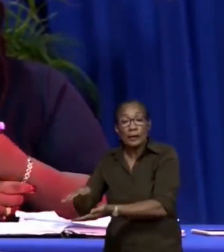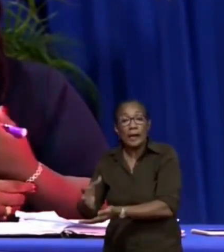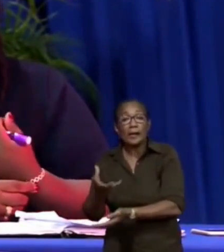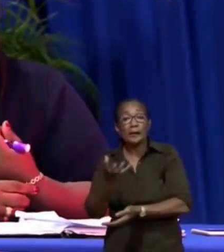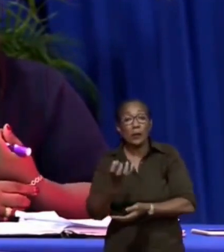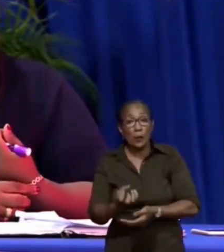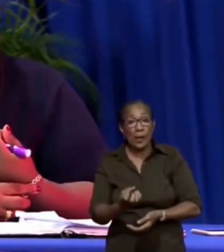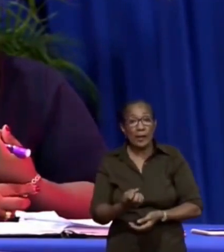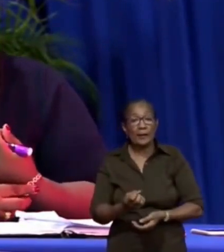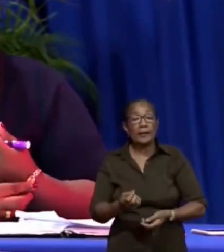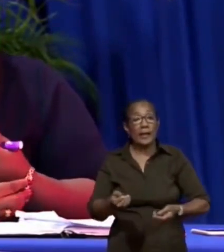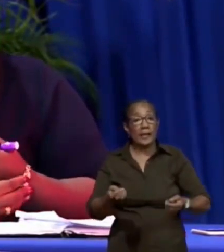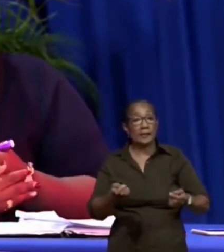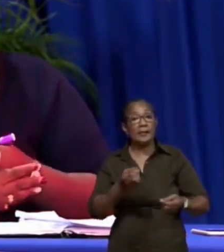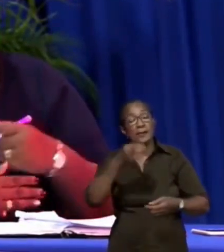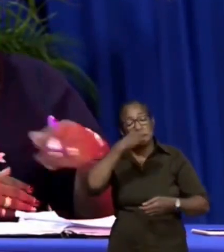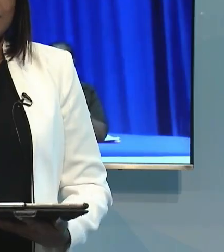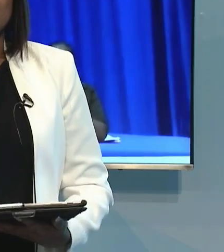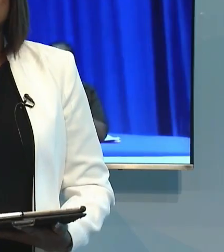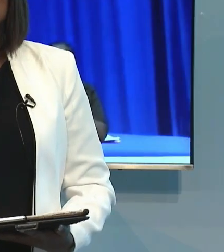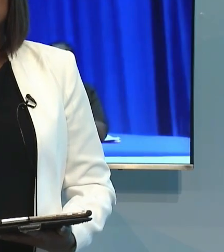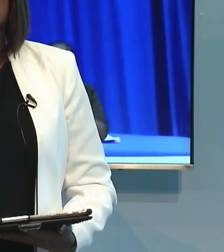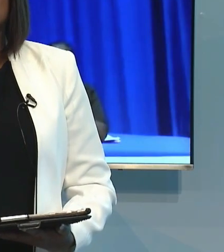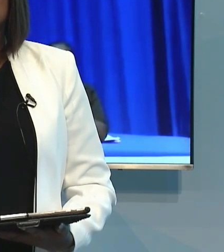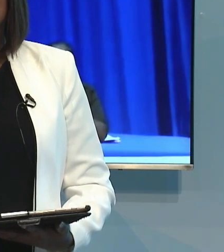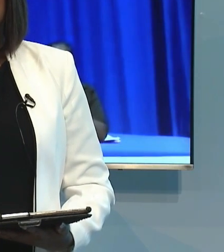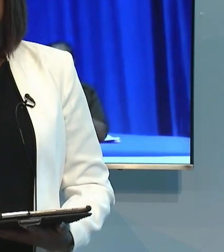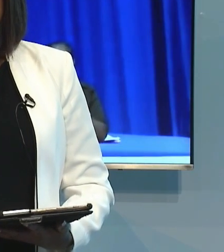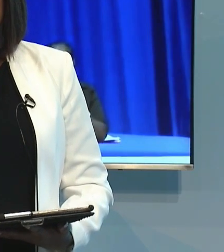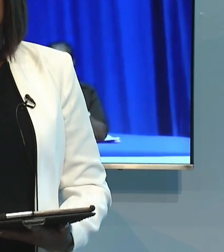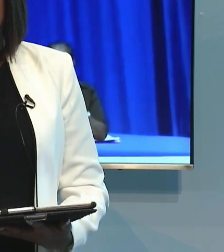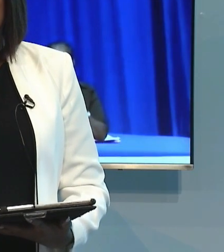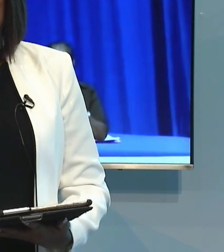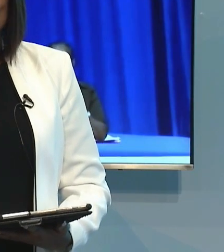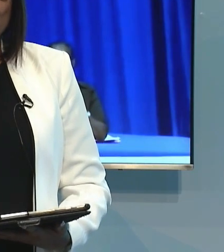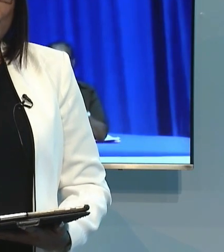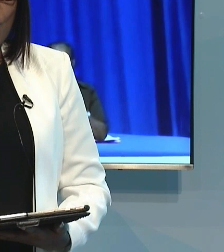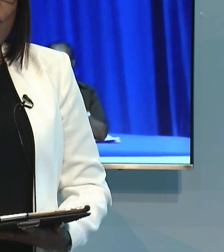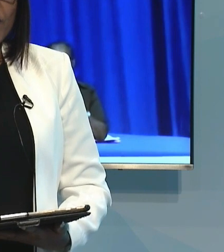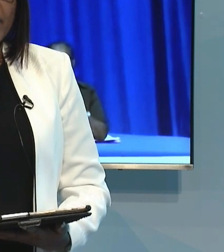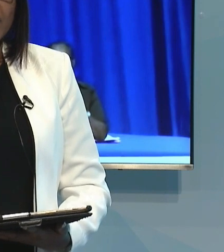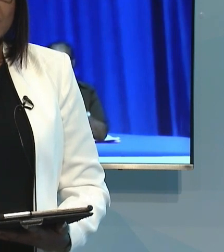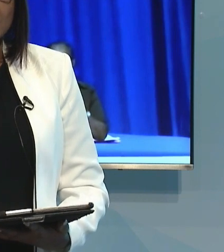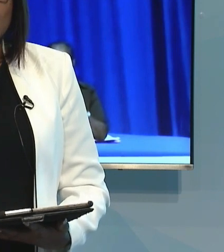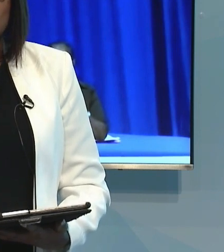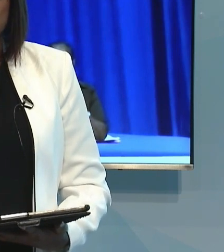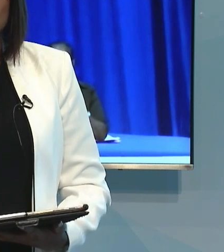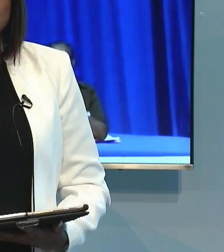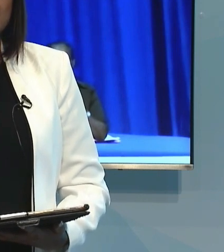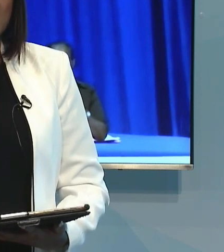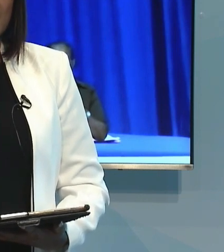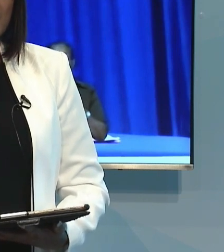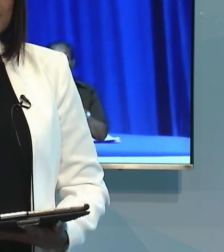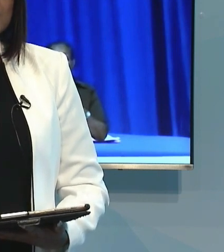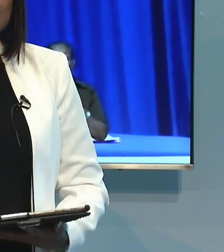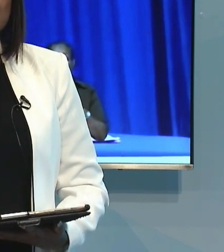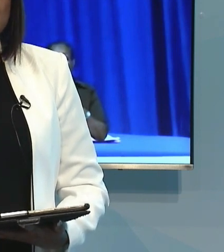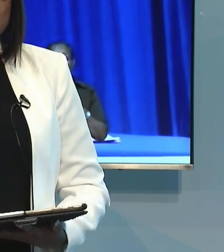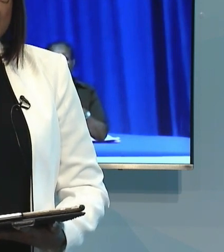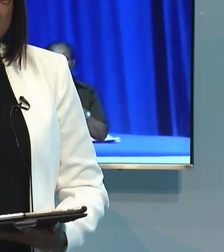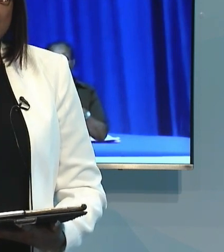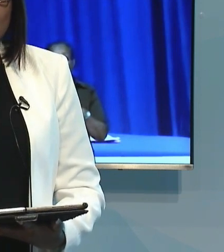latere middag plaatsvindt. Pinas verzekert dat het ministerie in continu overleg is met de